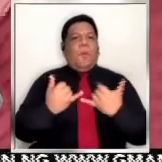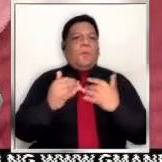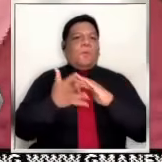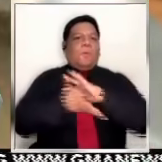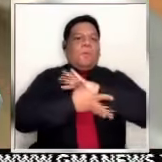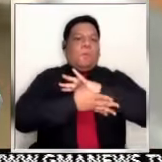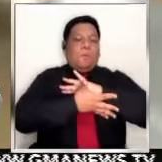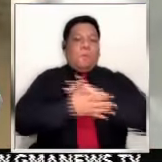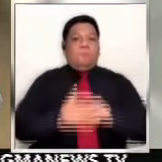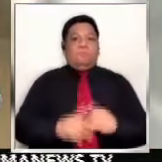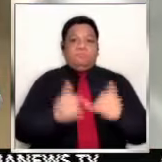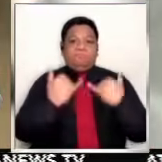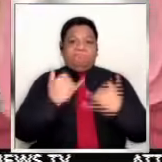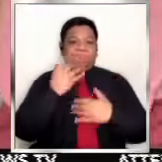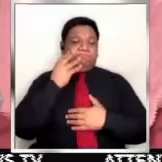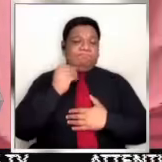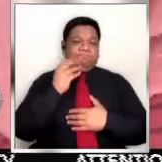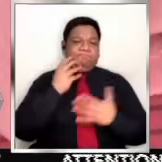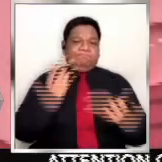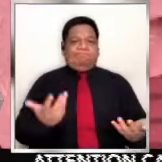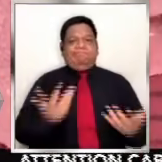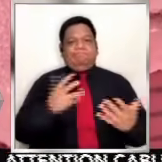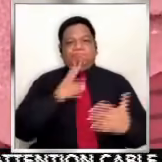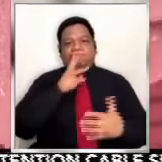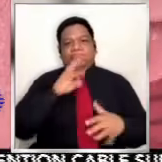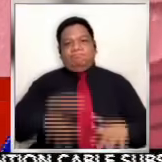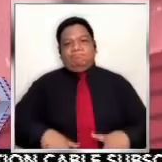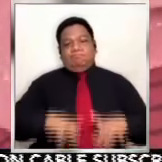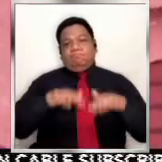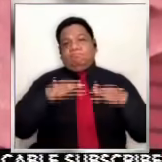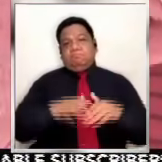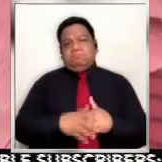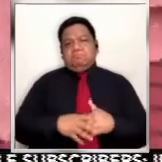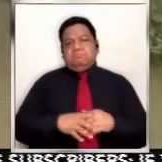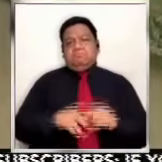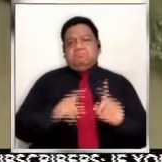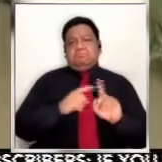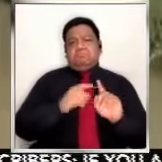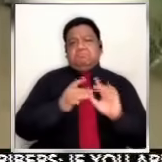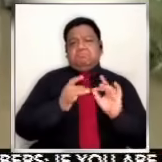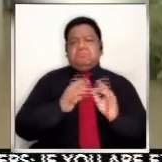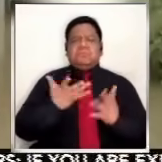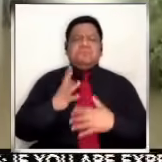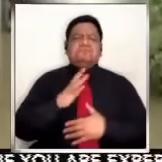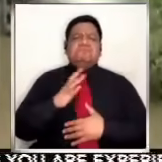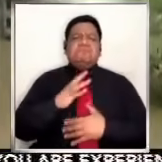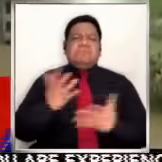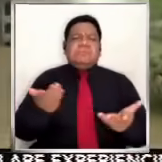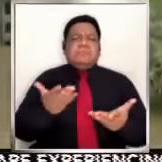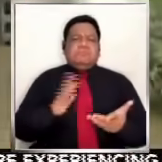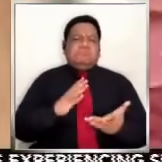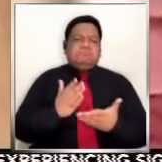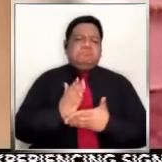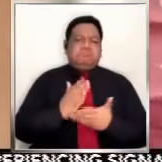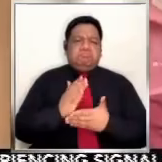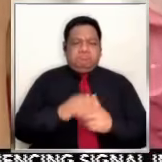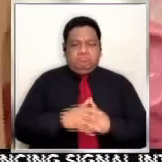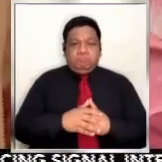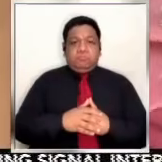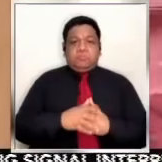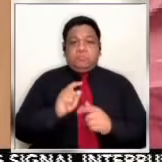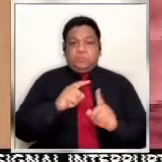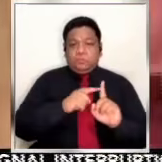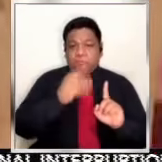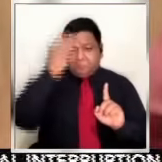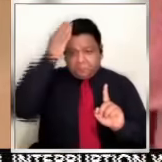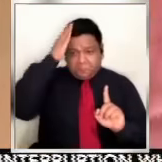kinakaharap, baha. Pero okay naman po kami kahit na ganito lang. Ang kanyang panawagan sa halip na relief